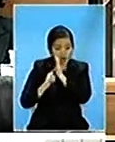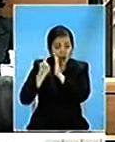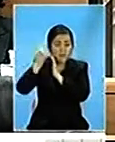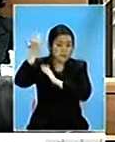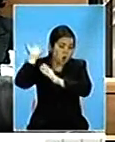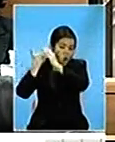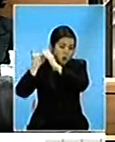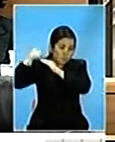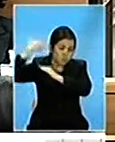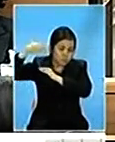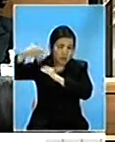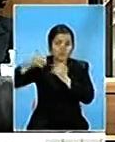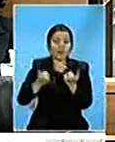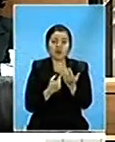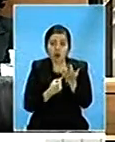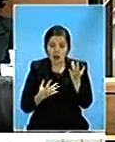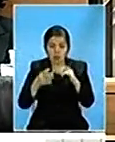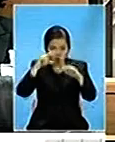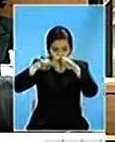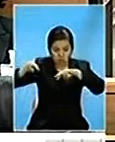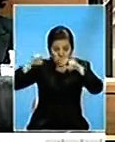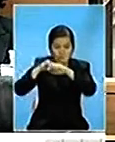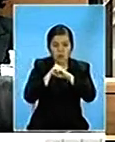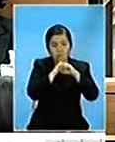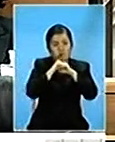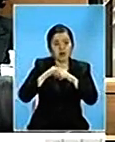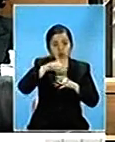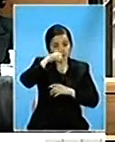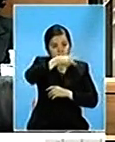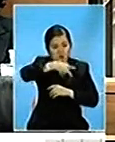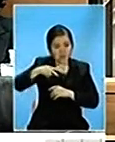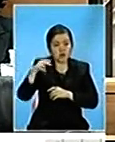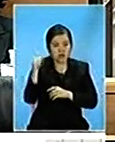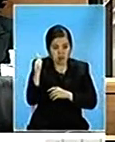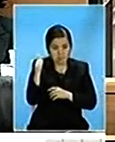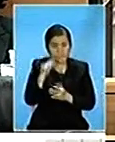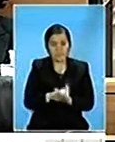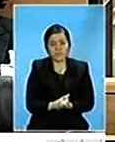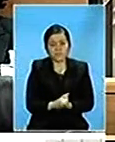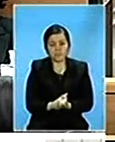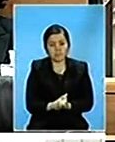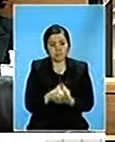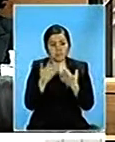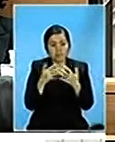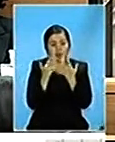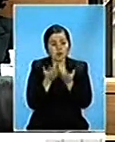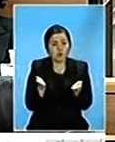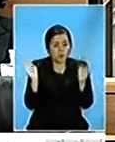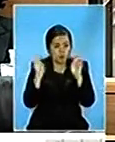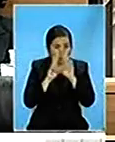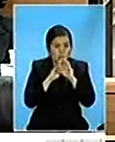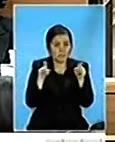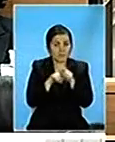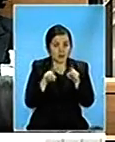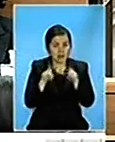รจะต้องดำรงไว้ซึ่งเอกลักษณ์ของความเป็นไทยก็ขอฝากไว้ด้วยในขณะที่ครอบครัวในลักษณะฐ